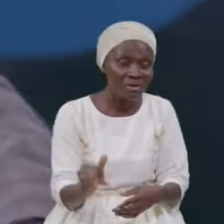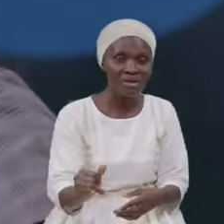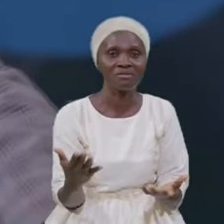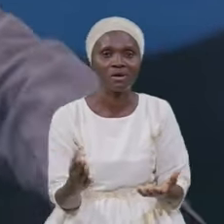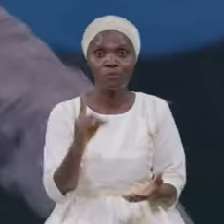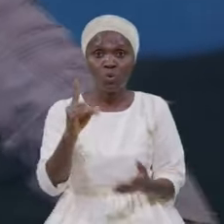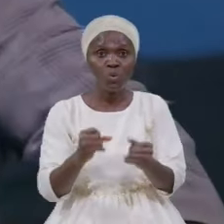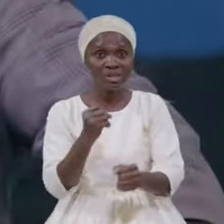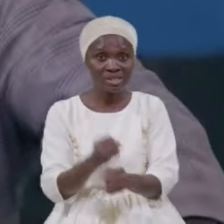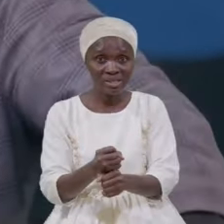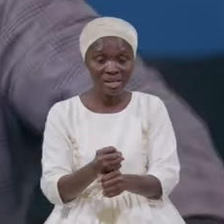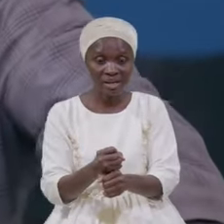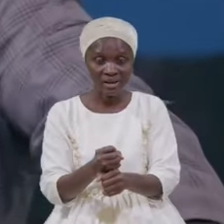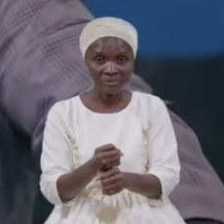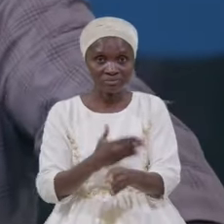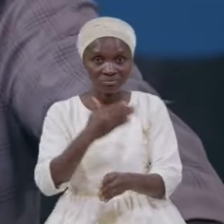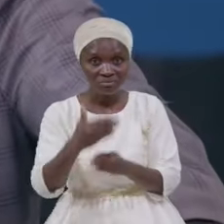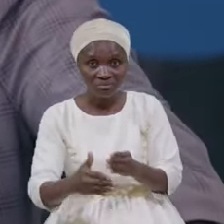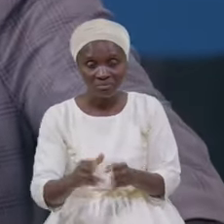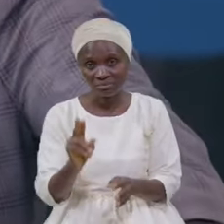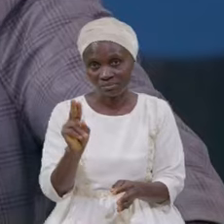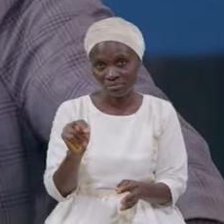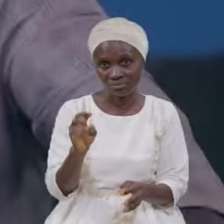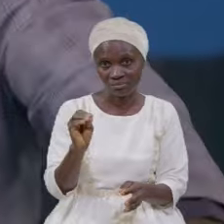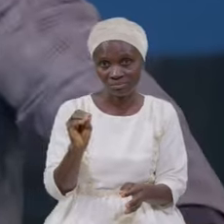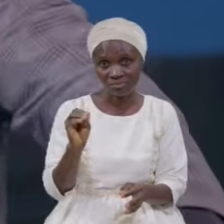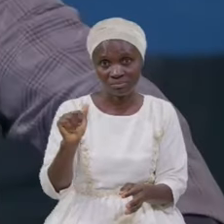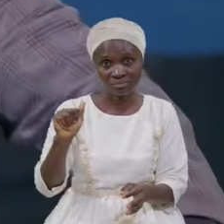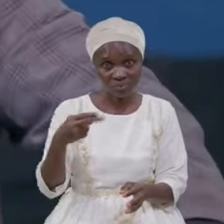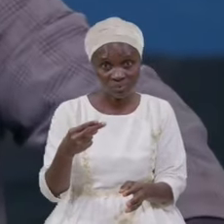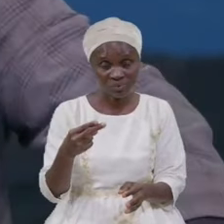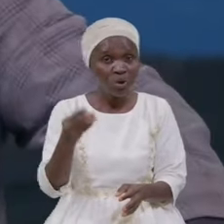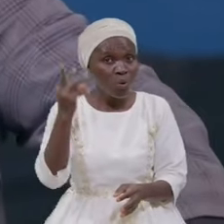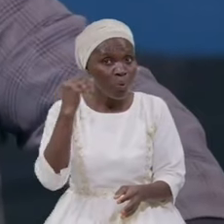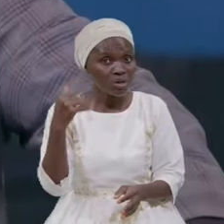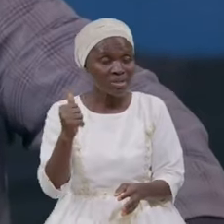de la justice. Il n'était pas un divertisseur, non.